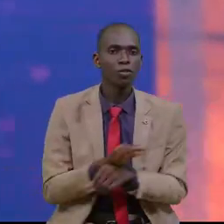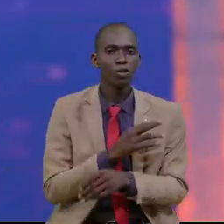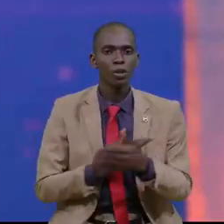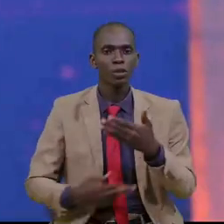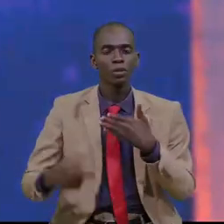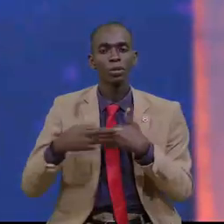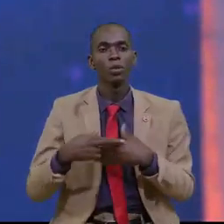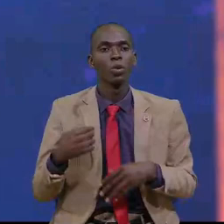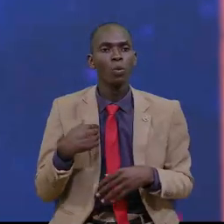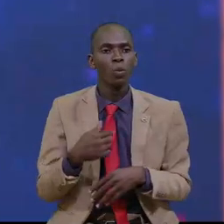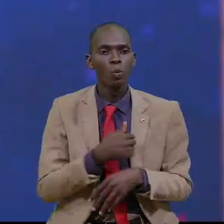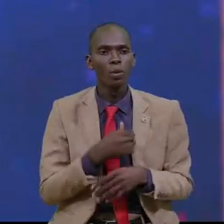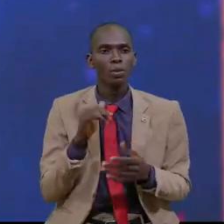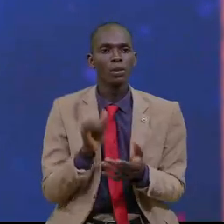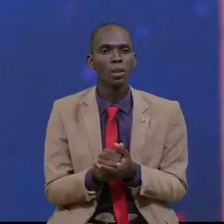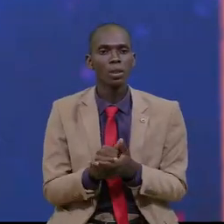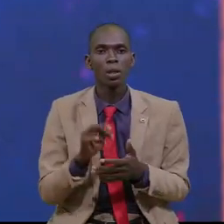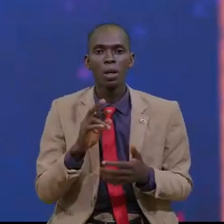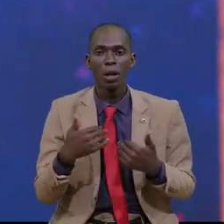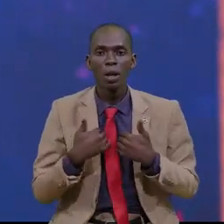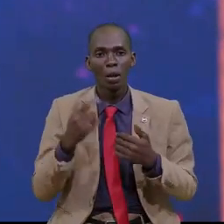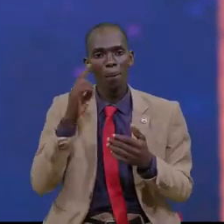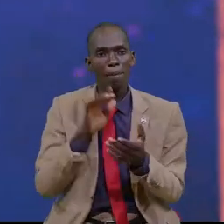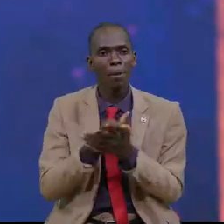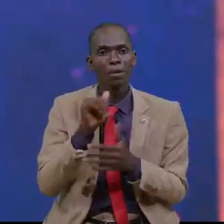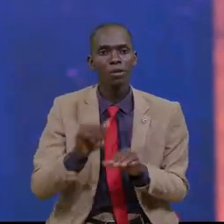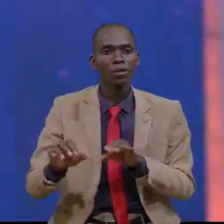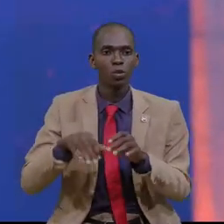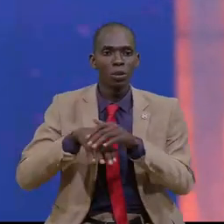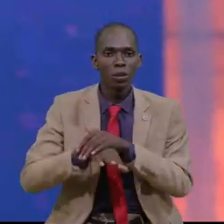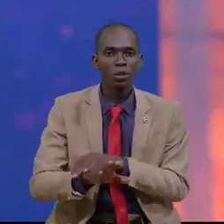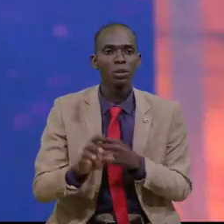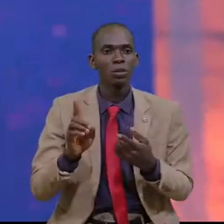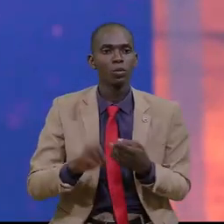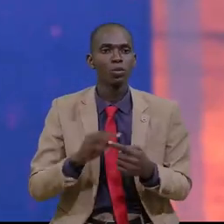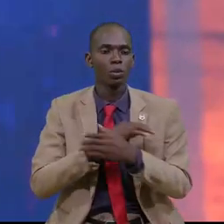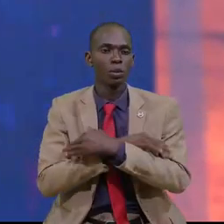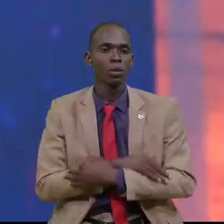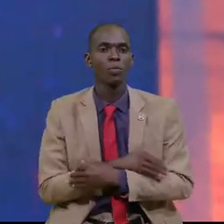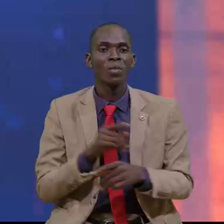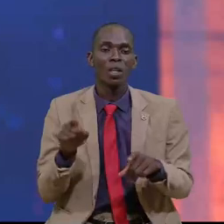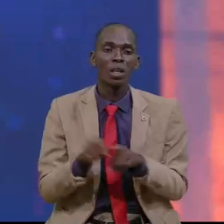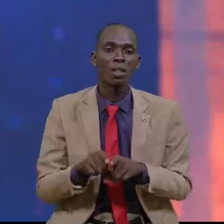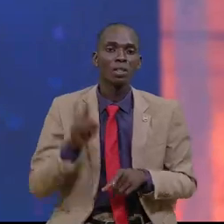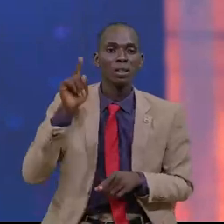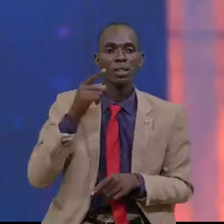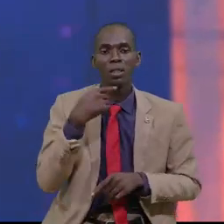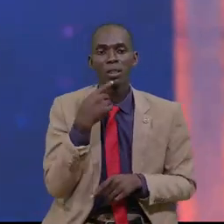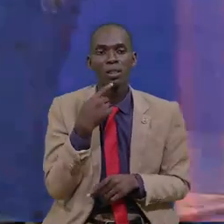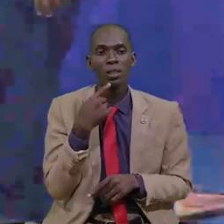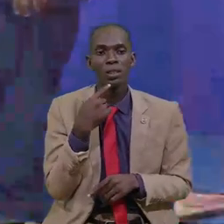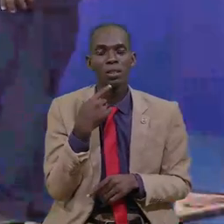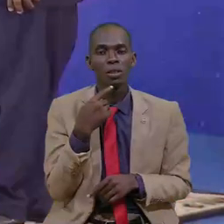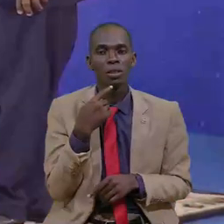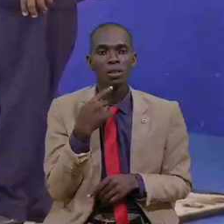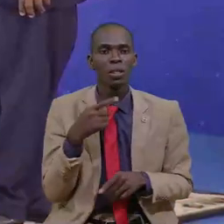la restauration totale et pleine. Nous qui avons cru, nous entrons dans le repos. Selon qu'il est dit, je